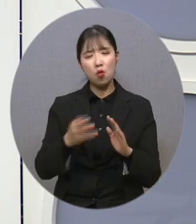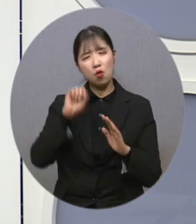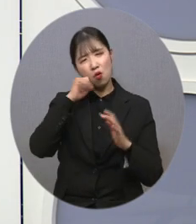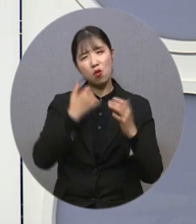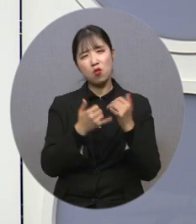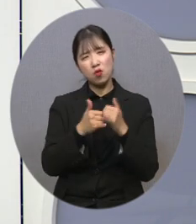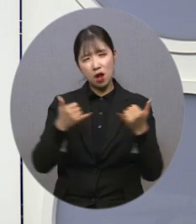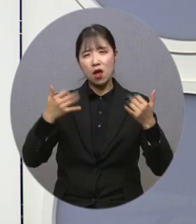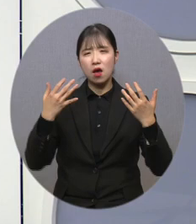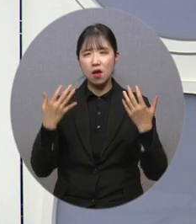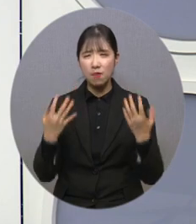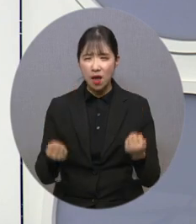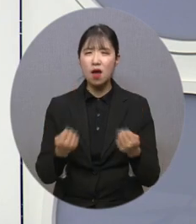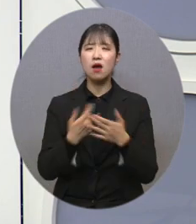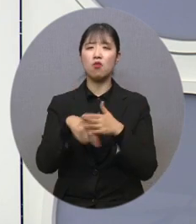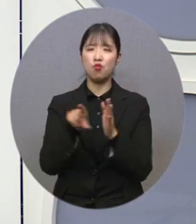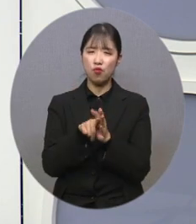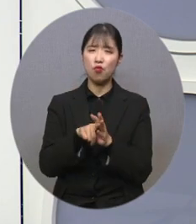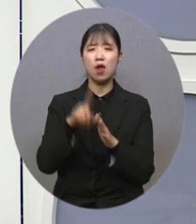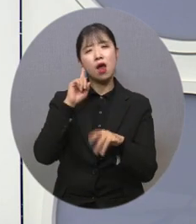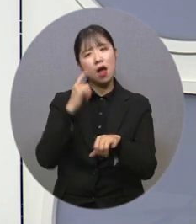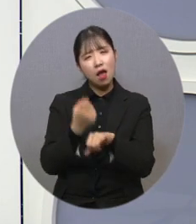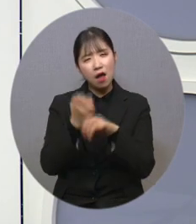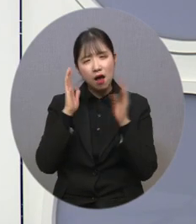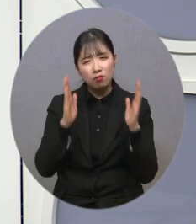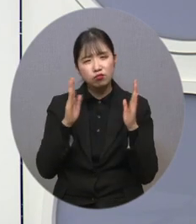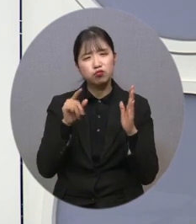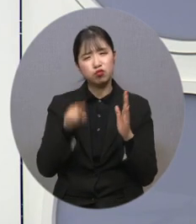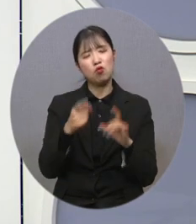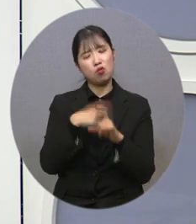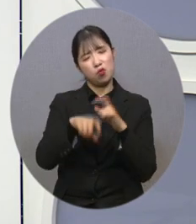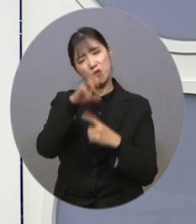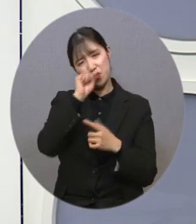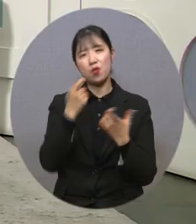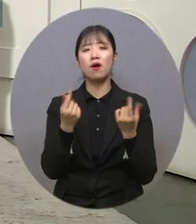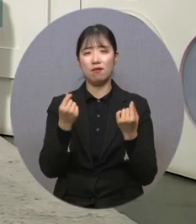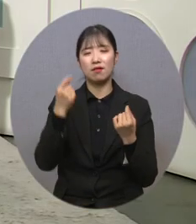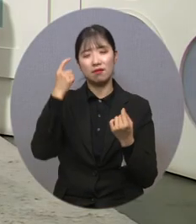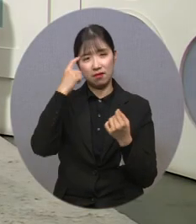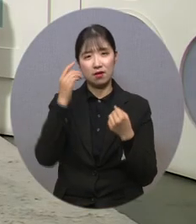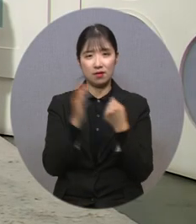사람들을 위해서 하는 학문이 더 바람직하지 않겠나 이런 생각을 했습니다.